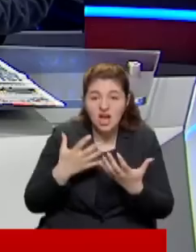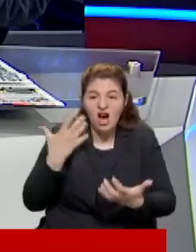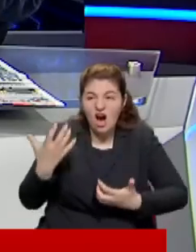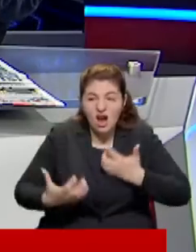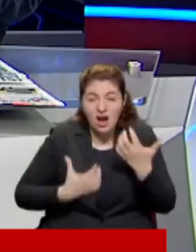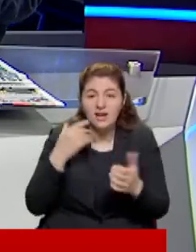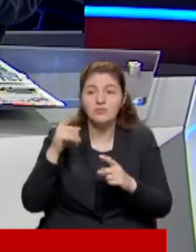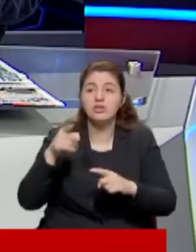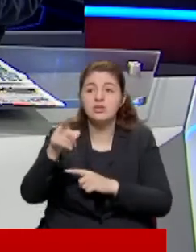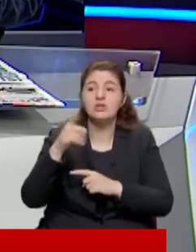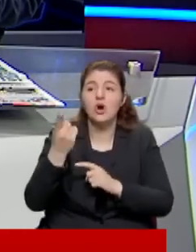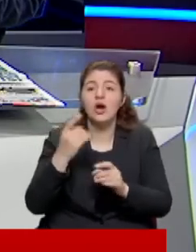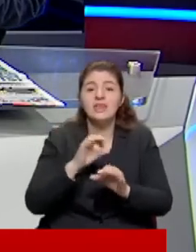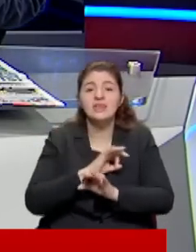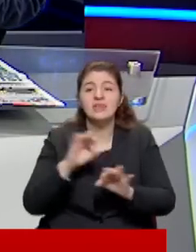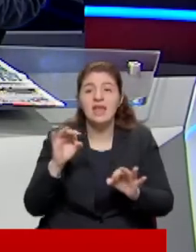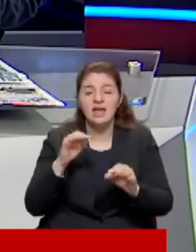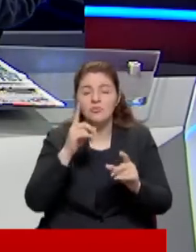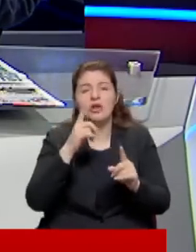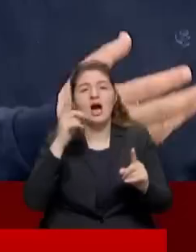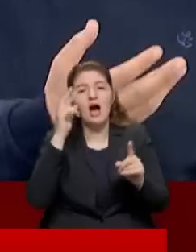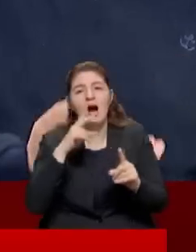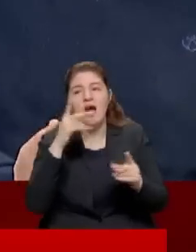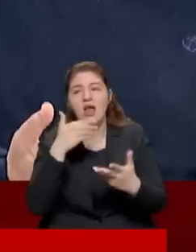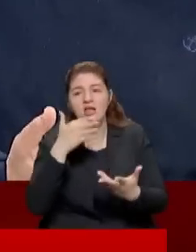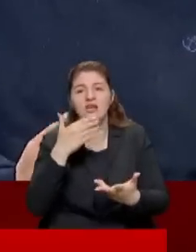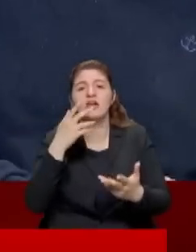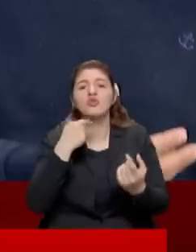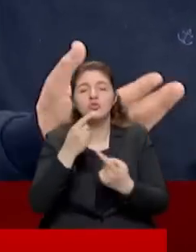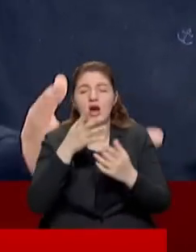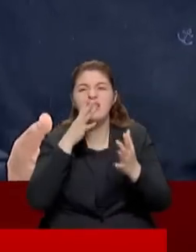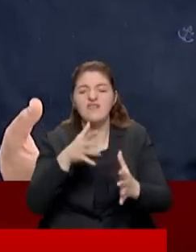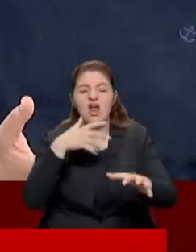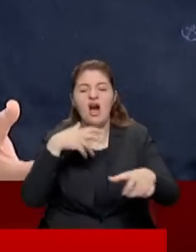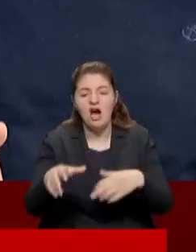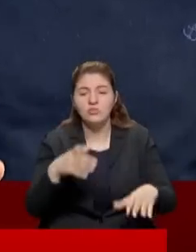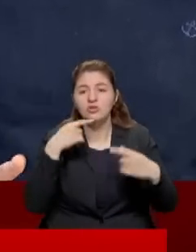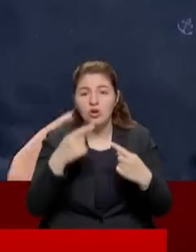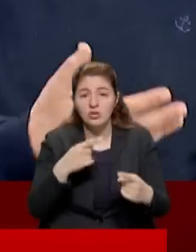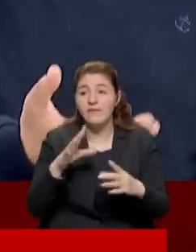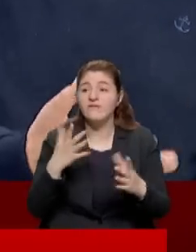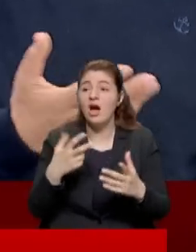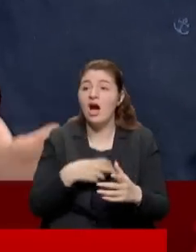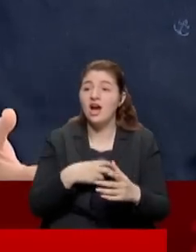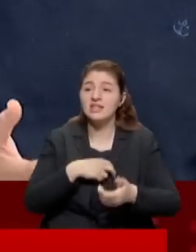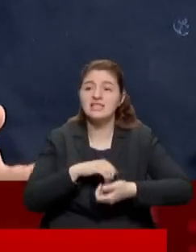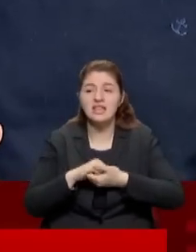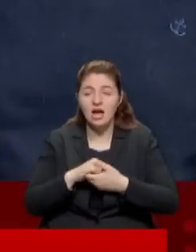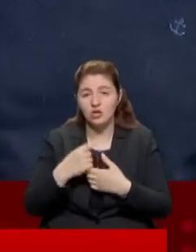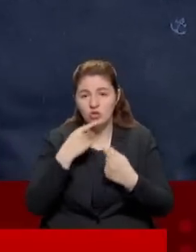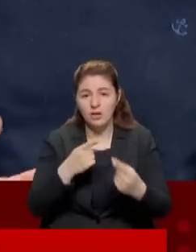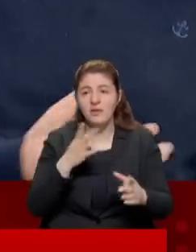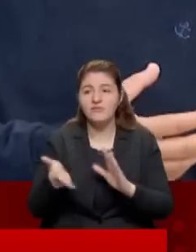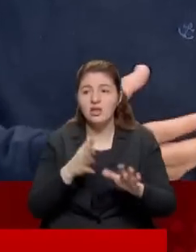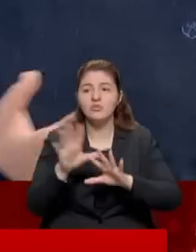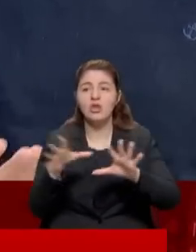hararet, burada sizin o soyut anlatılarınızın, nefret söylemlerinizin, ayrımcı söylemlerin ya da aşk sadakat söylemlerinin